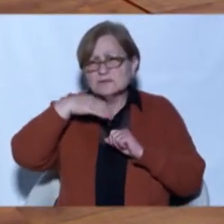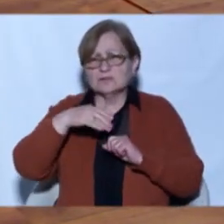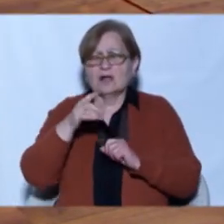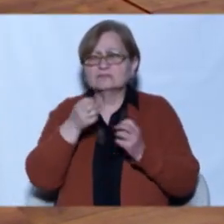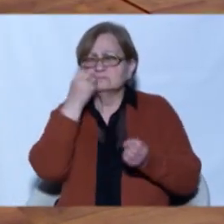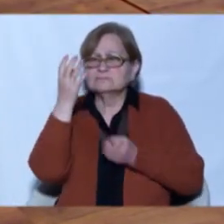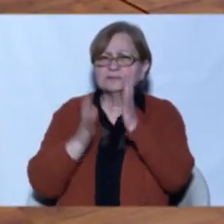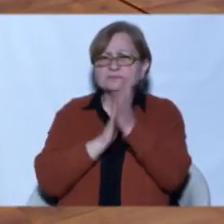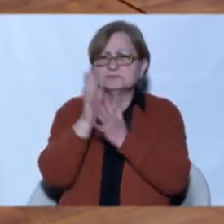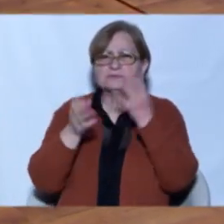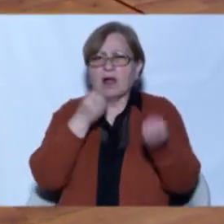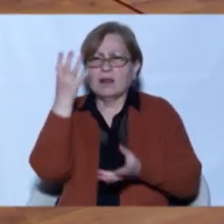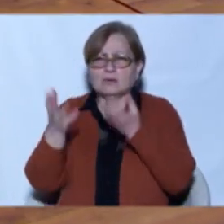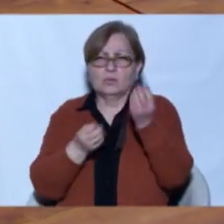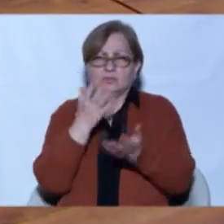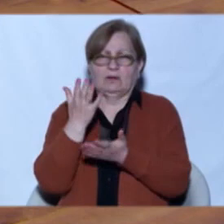წალკოტი ყვავისო.